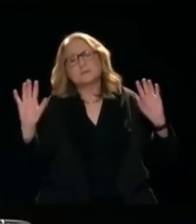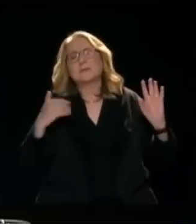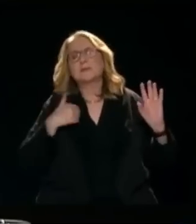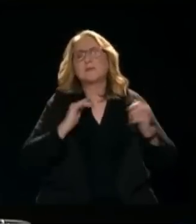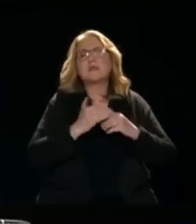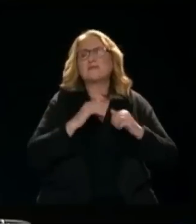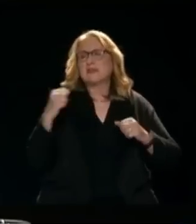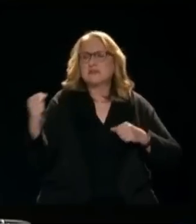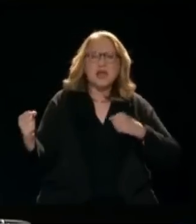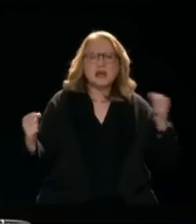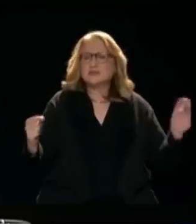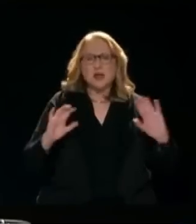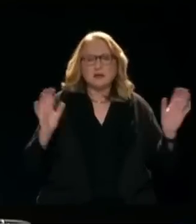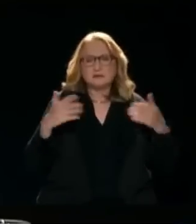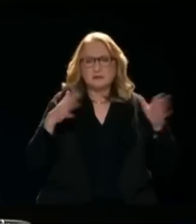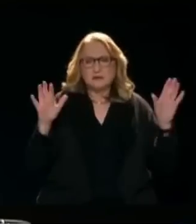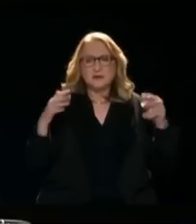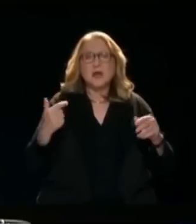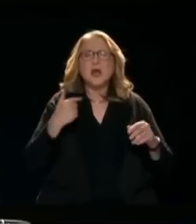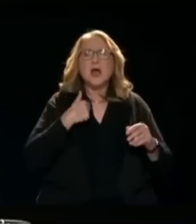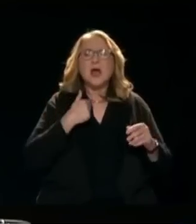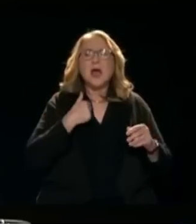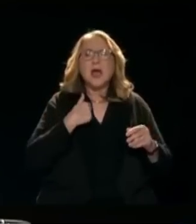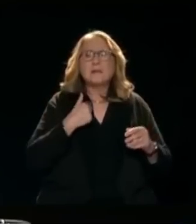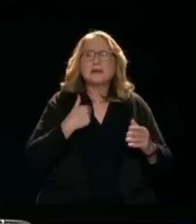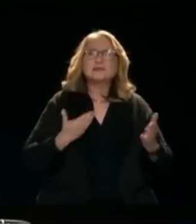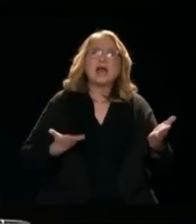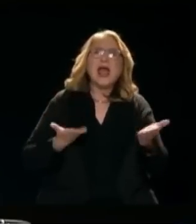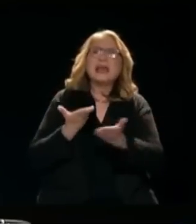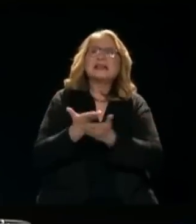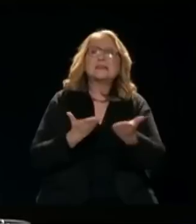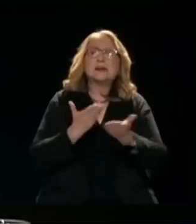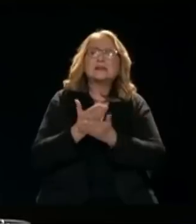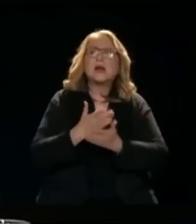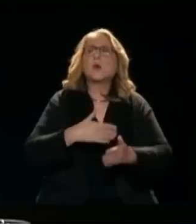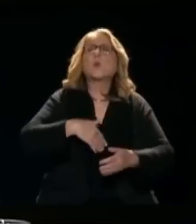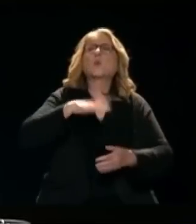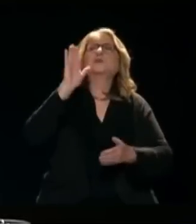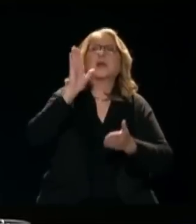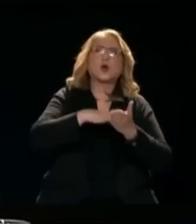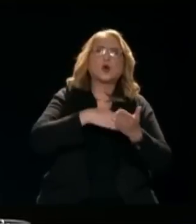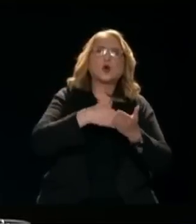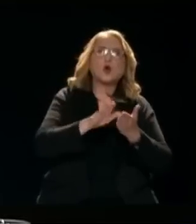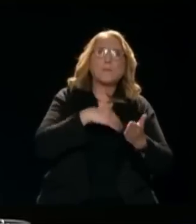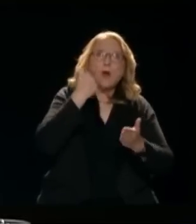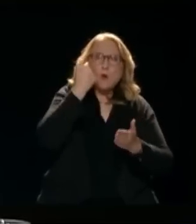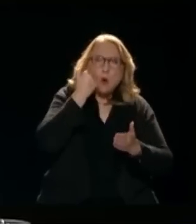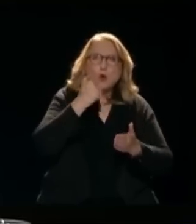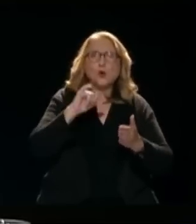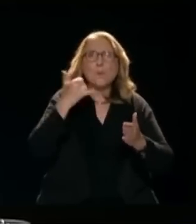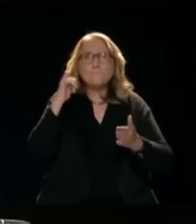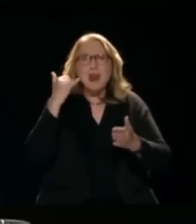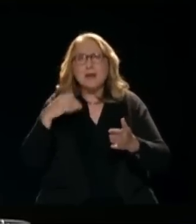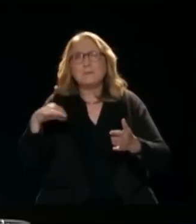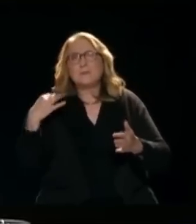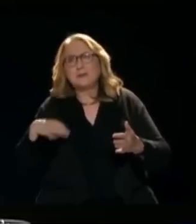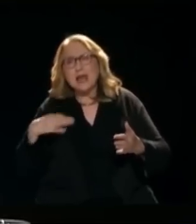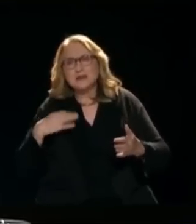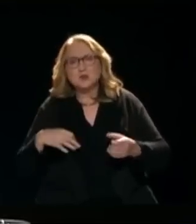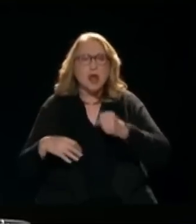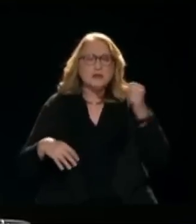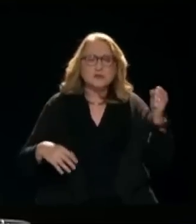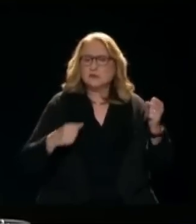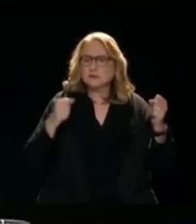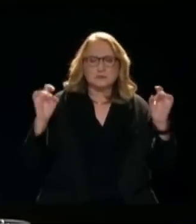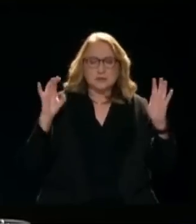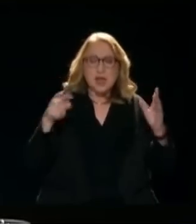αυτά δεν είναι ούτε αριστερά, ούτε κόκκινα, ούτε πράσινα, ούτε μπλε. Είναι του λαού. Ο λαός πολέμησε για αυτά,